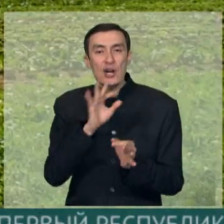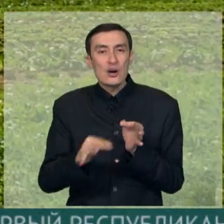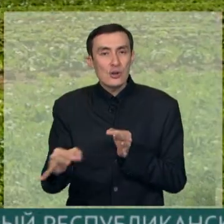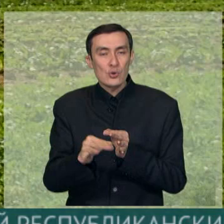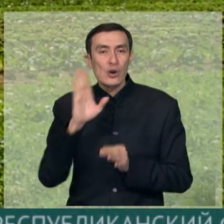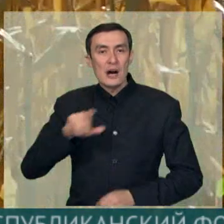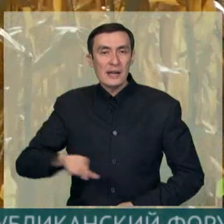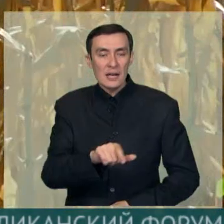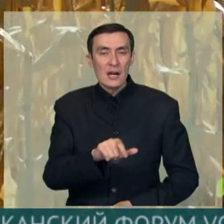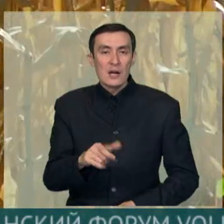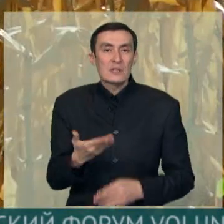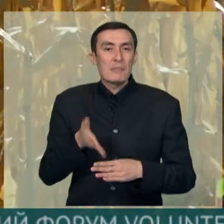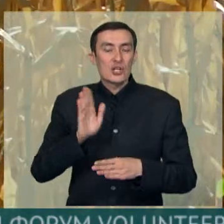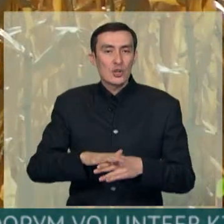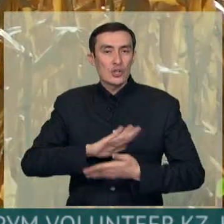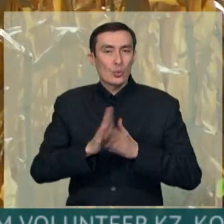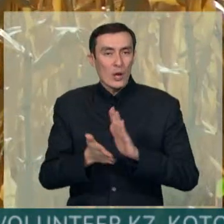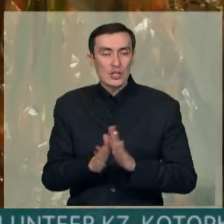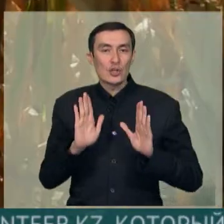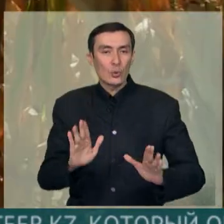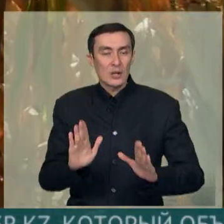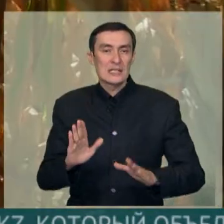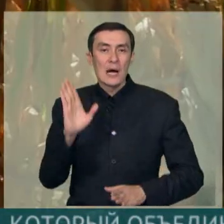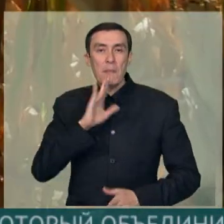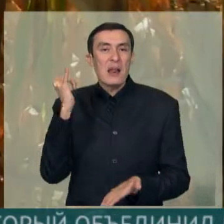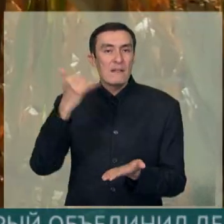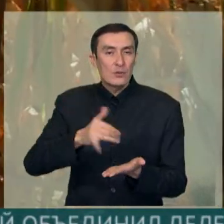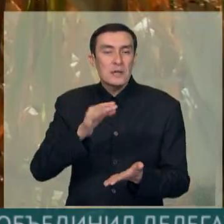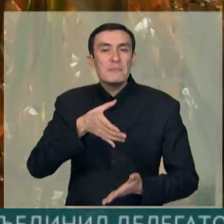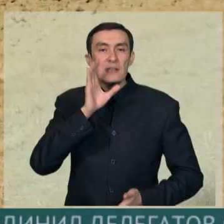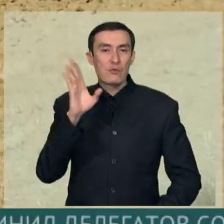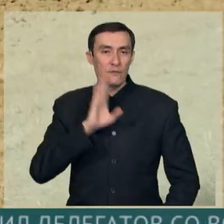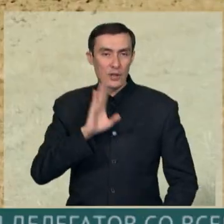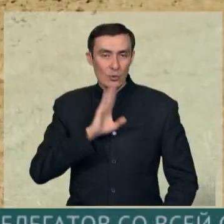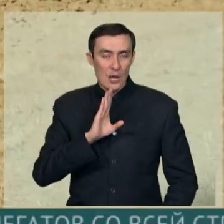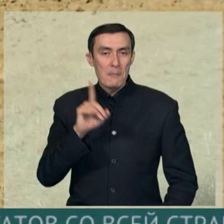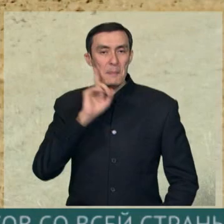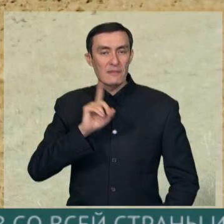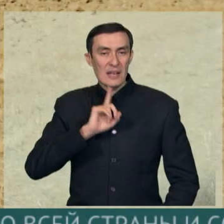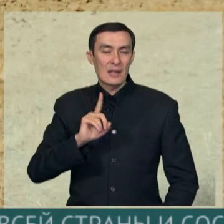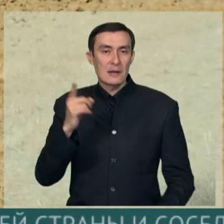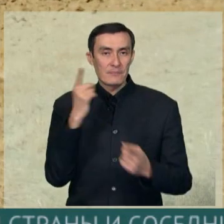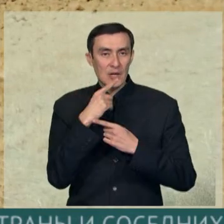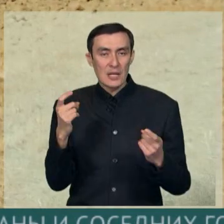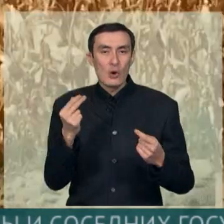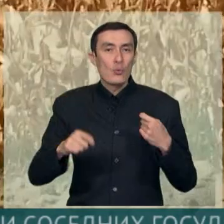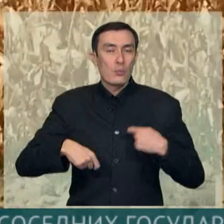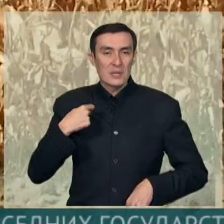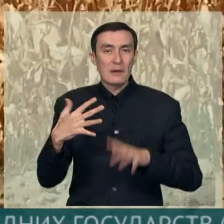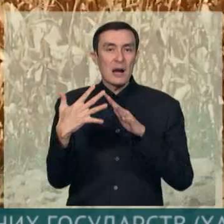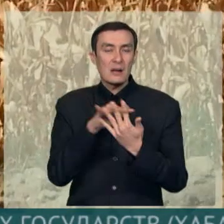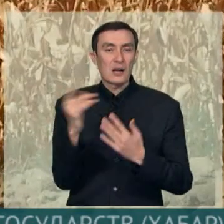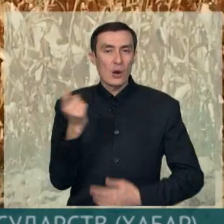рек привело к созданию напряженной ситуации не только с поливной, но и с питьевой водой. По предварительным данным, убытки